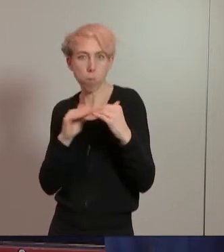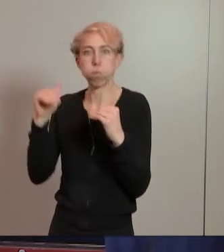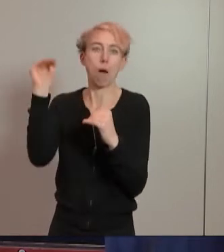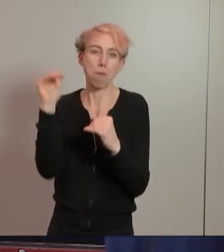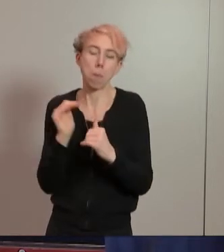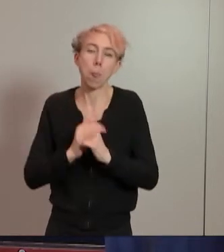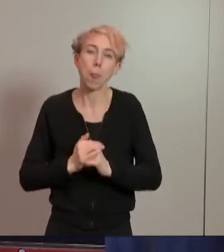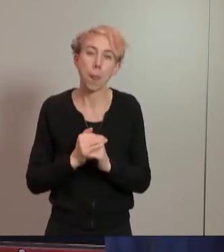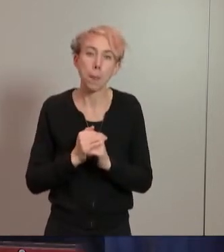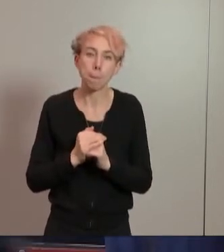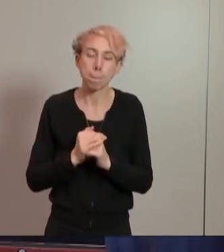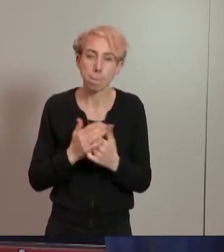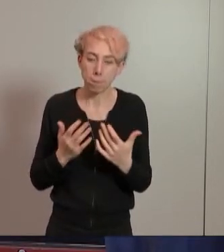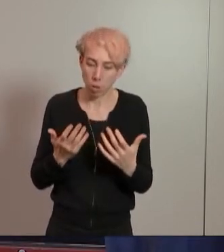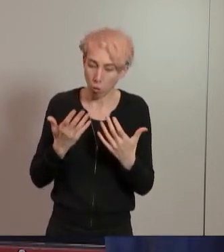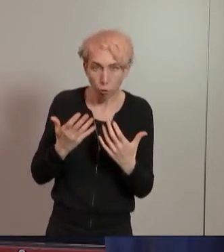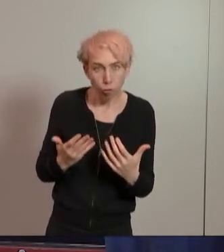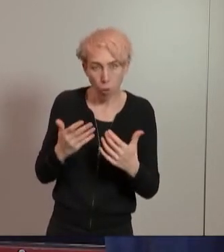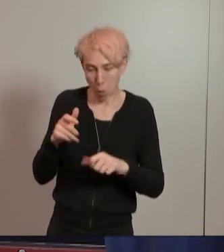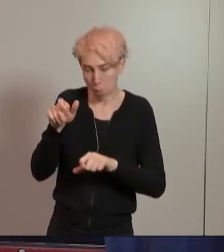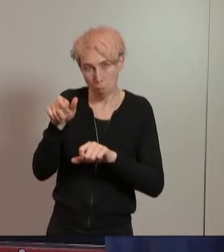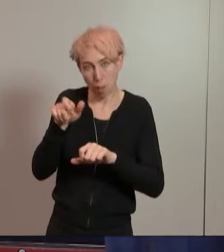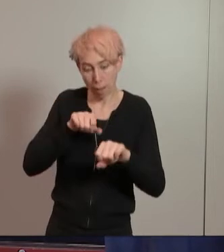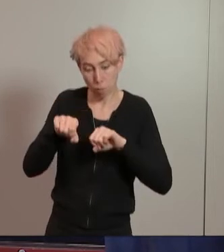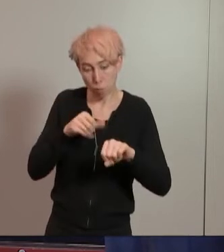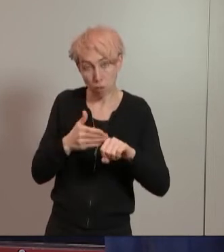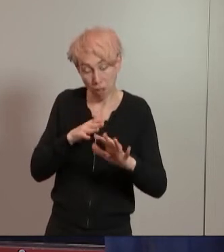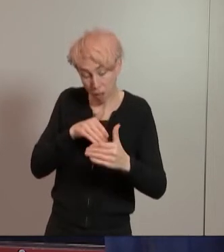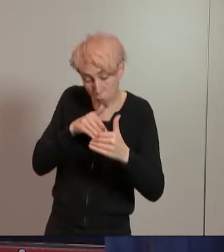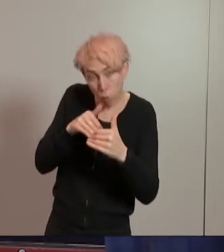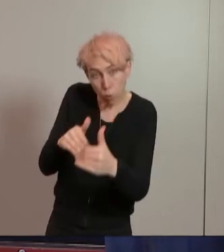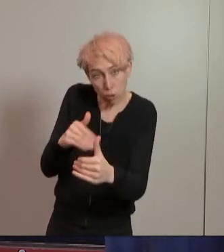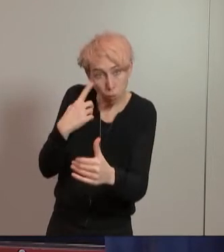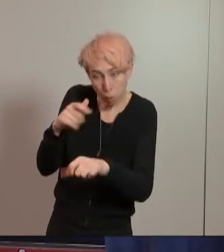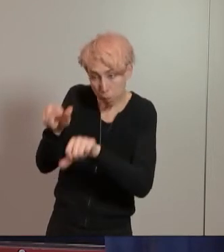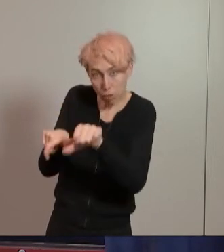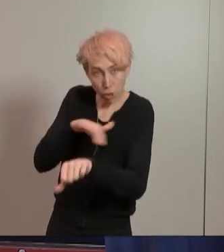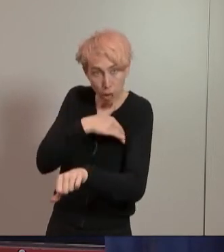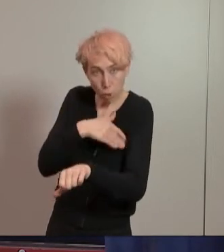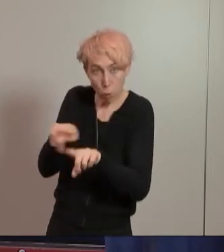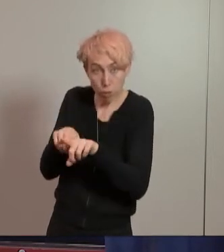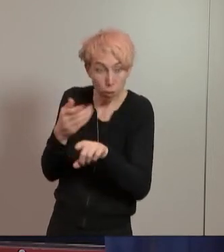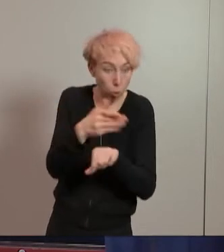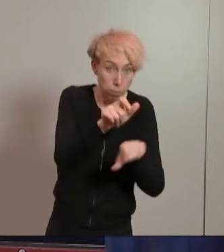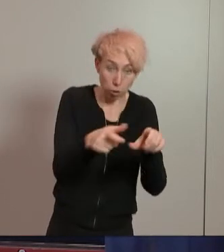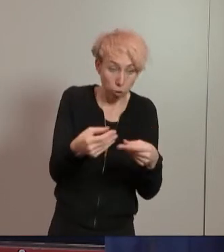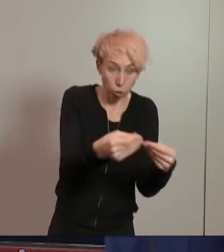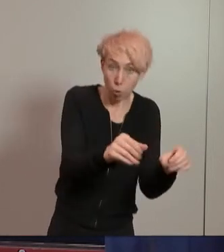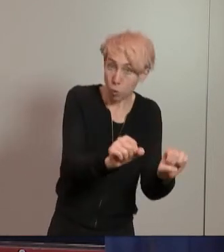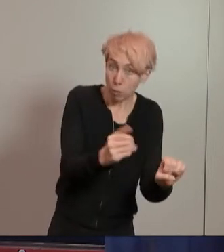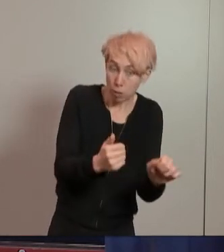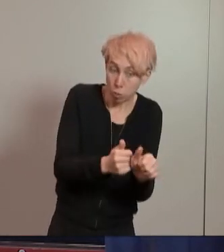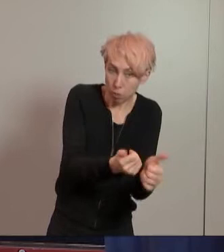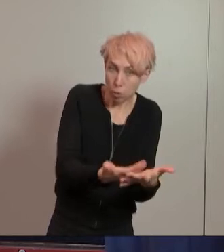supérieurs. Afin de permettre la poursuite de cette action auprès des agents concernés et de l'ouvrir à d'éventuels autres agents en fonction